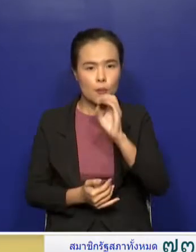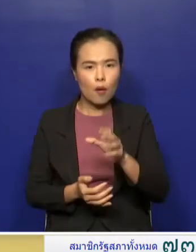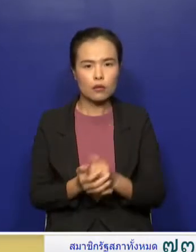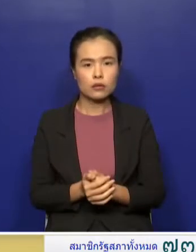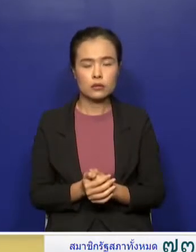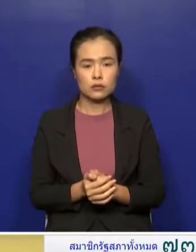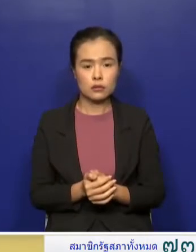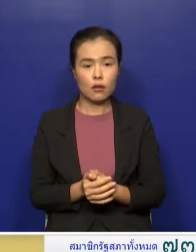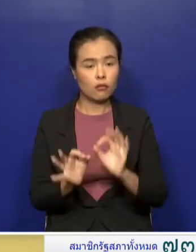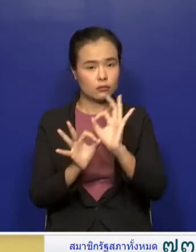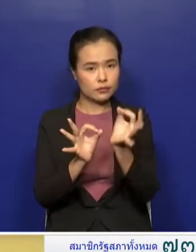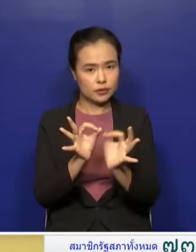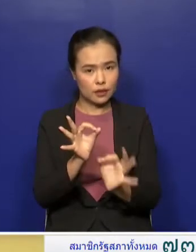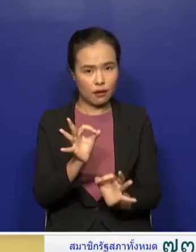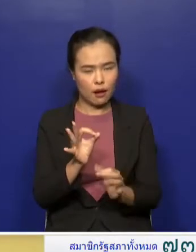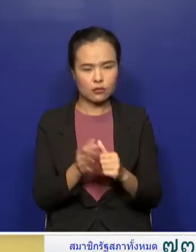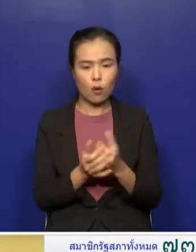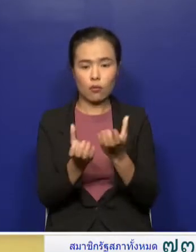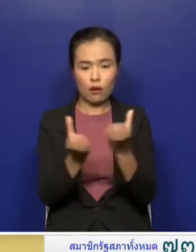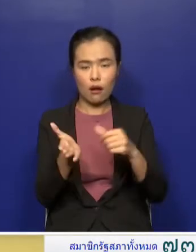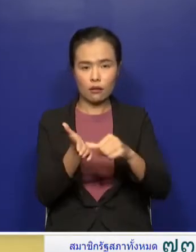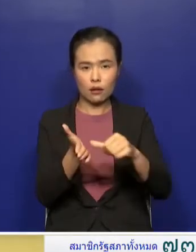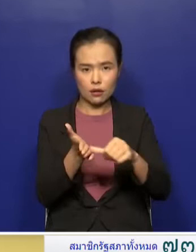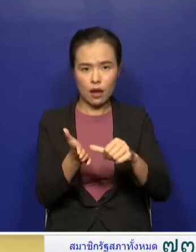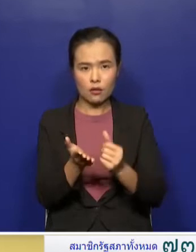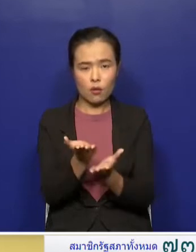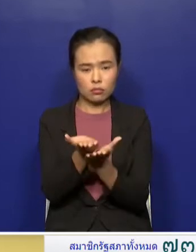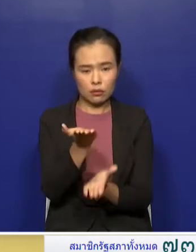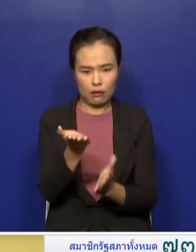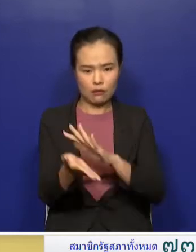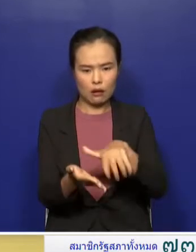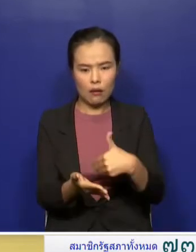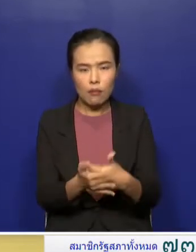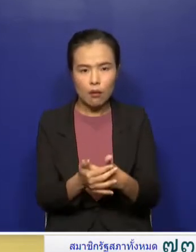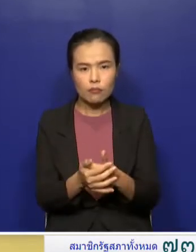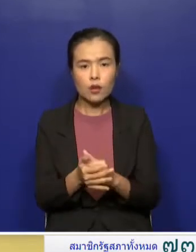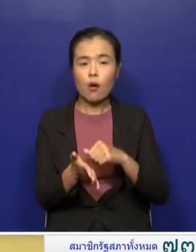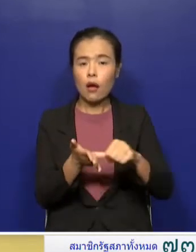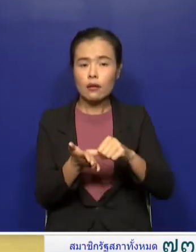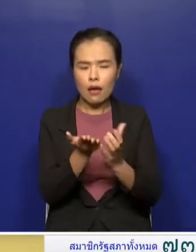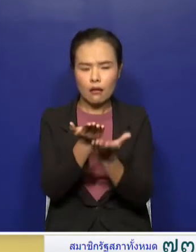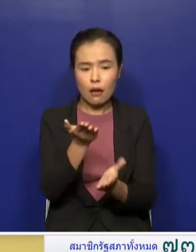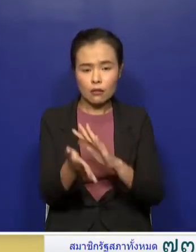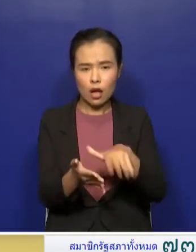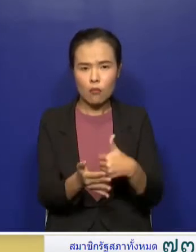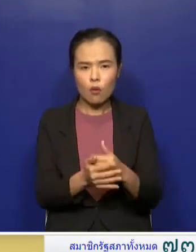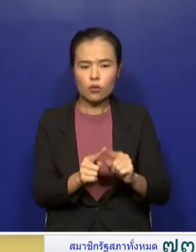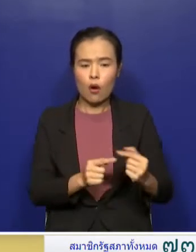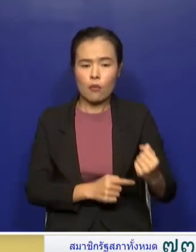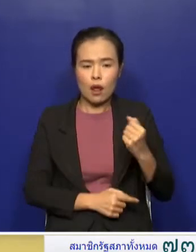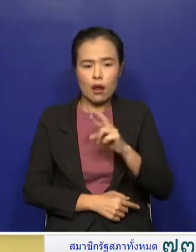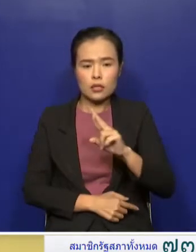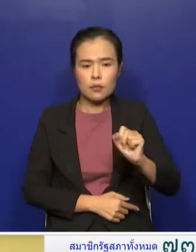สาระแล้วนี่การแก้บนทางนี้จะเป็นการแก้ทั้งฉบับอย่ามัวตันแก้ทั้งฉบับก็ไม่ได้ใจว่าไม่ใช่อำนาจของ